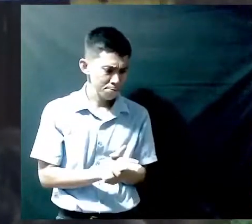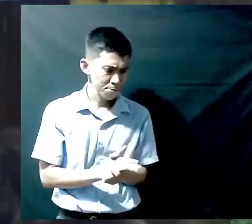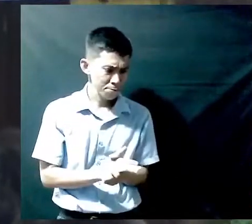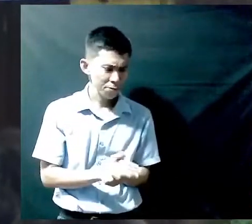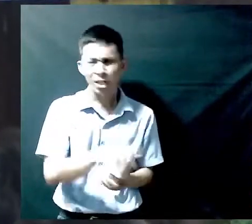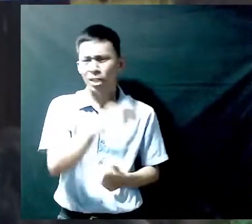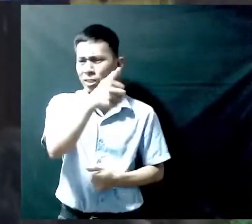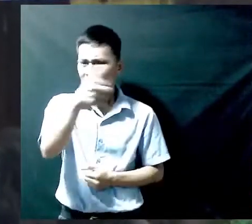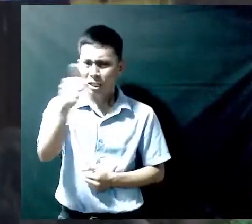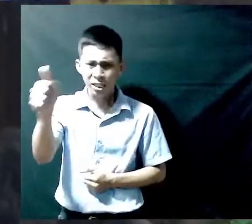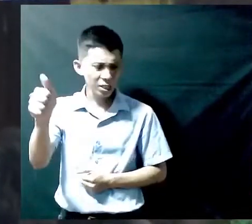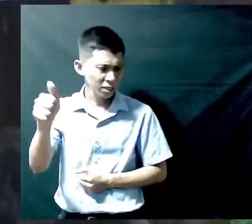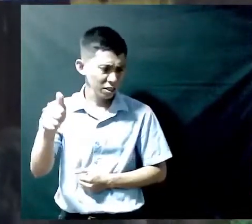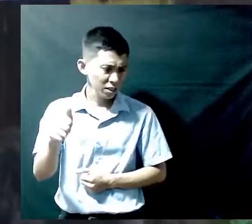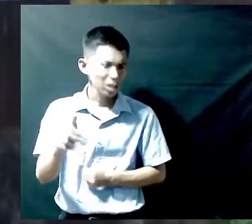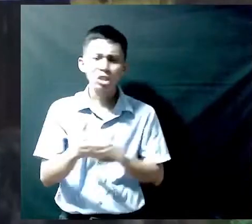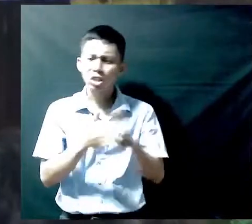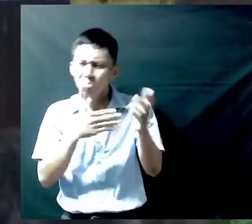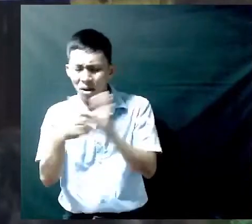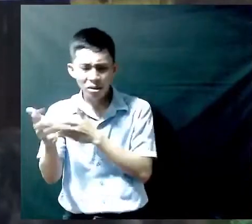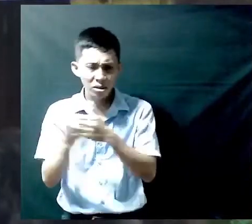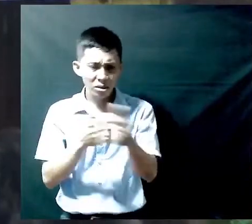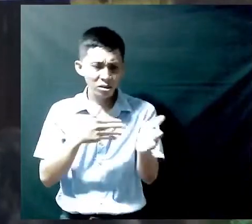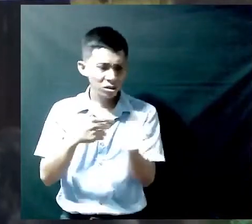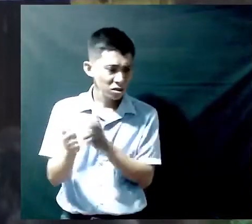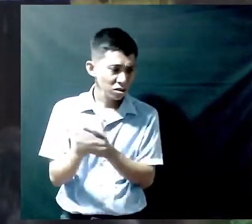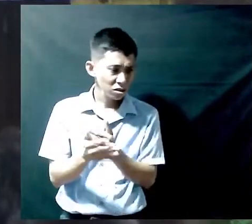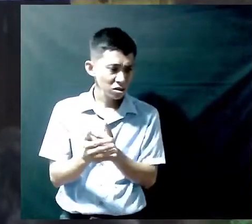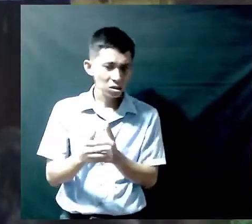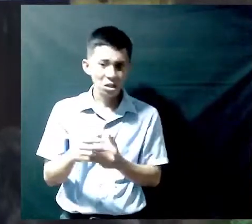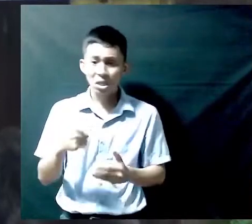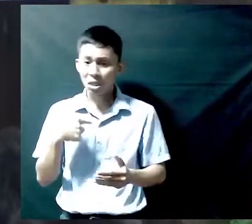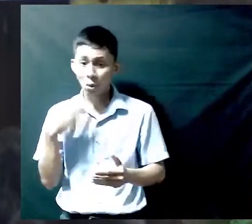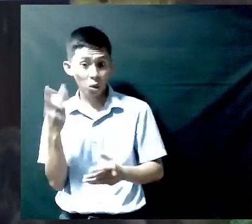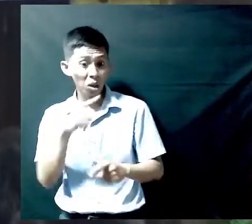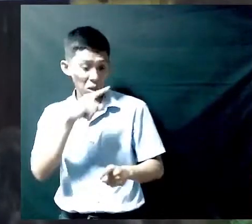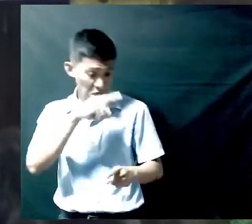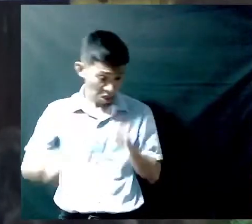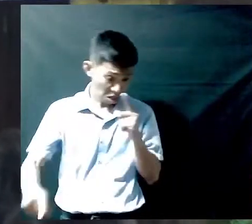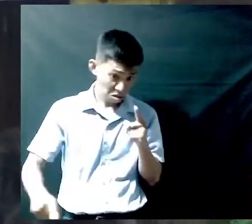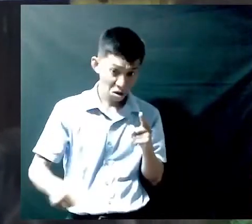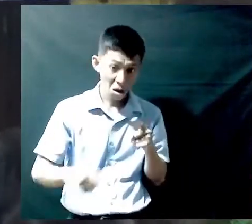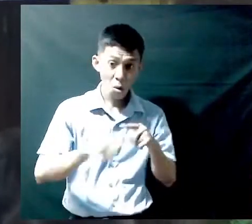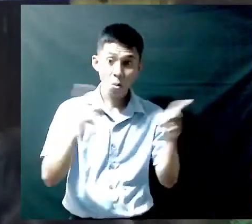po wala tayo, kayang gawin ng Diyos ang gusto niyang gawin.